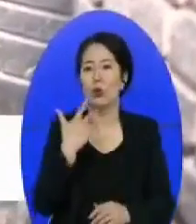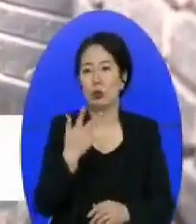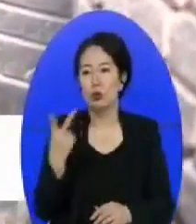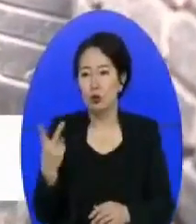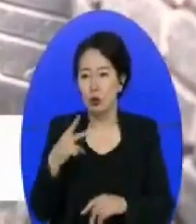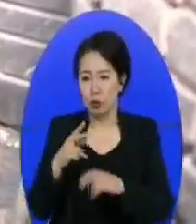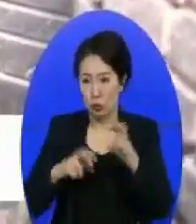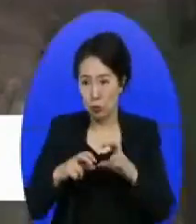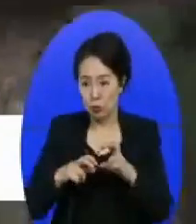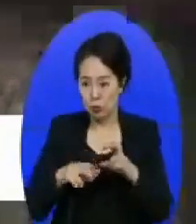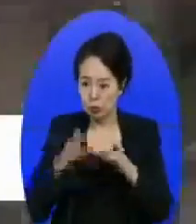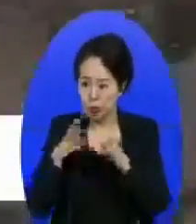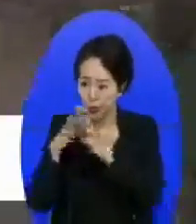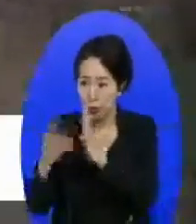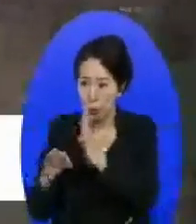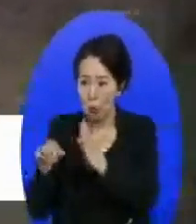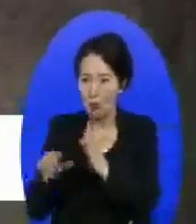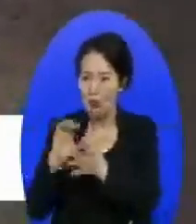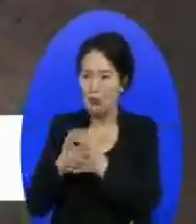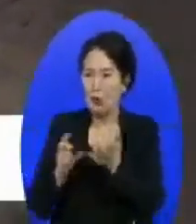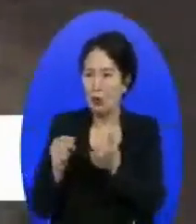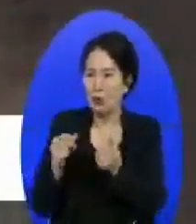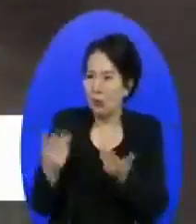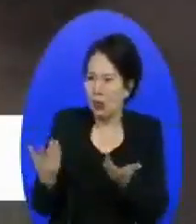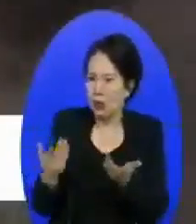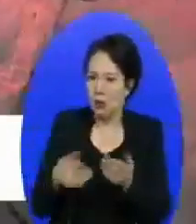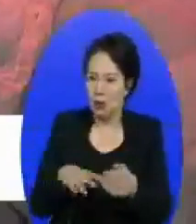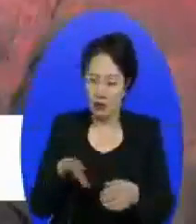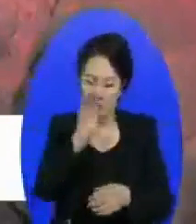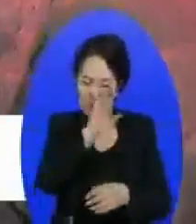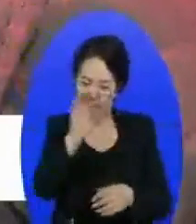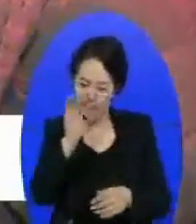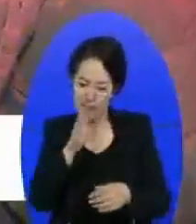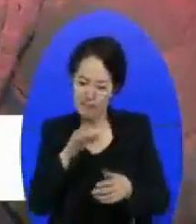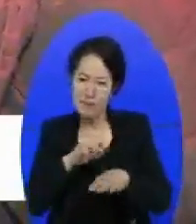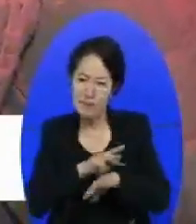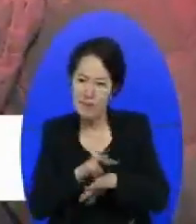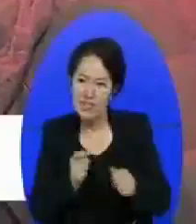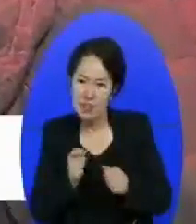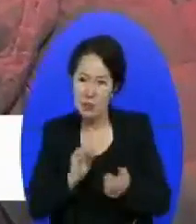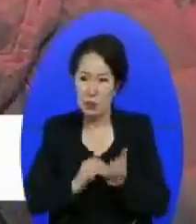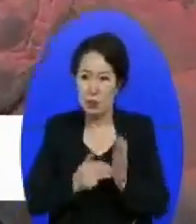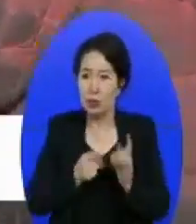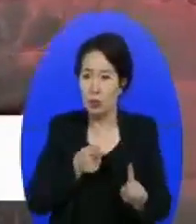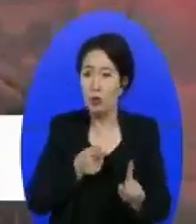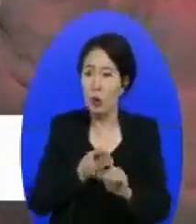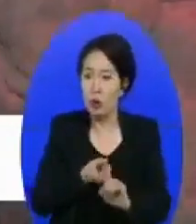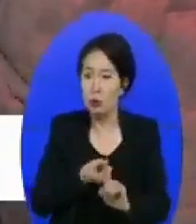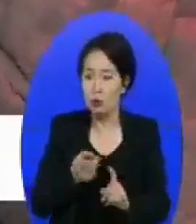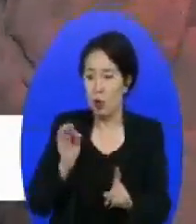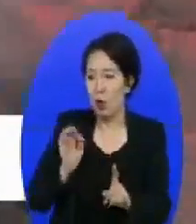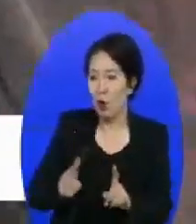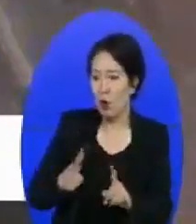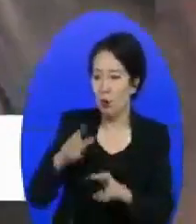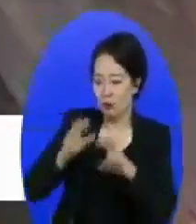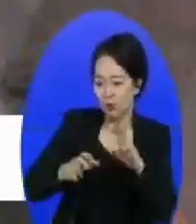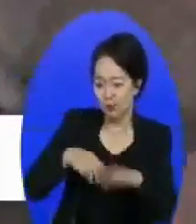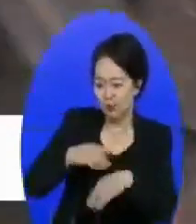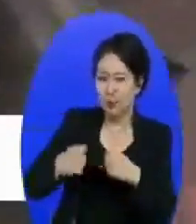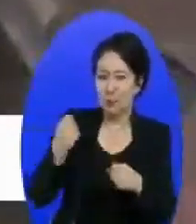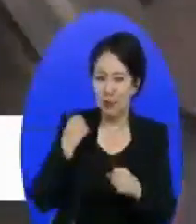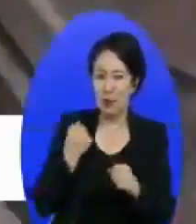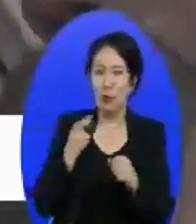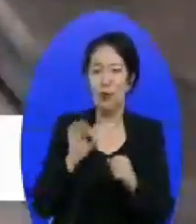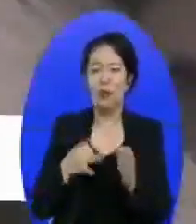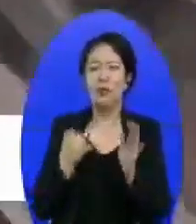орчим нь тогтмол ажиллаж байгаагийн шалтгаан нь санхүүжилт, компани менежментийн төлөвлөгөөнөөс шууд хамааралтай юм. Хог хаягдлыг дахин боловсруулах чадвал 70